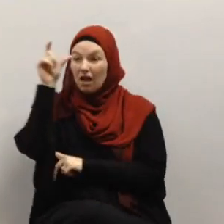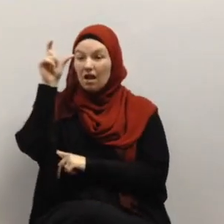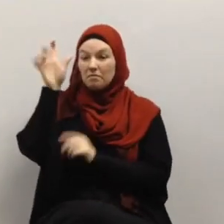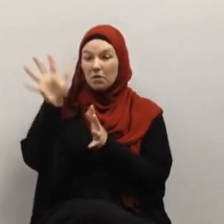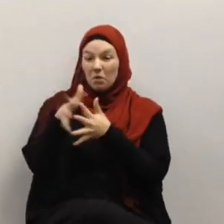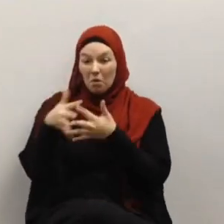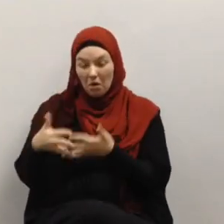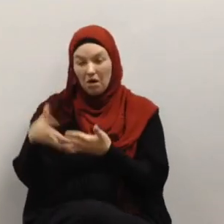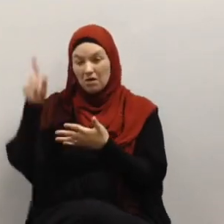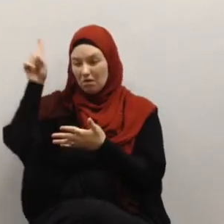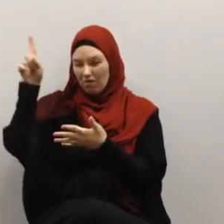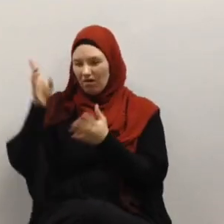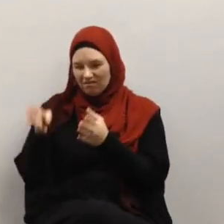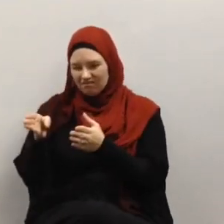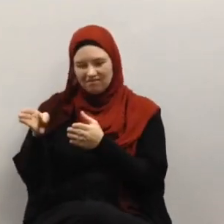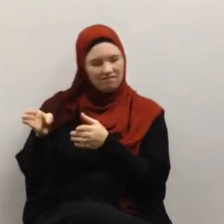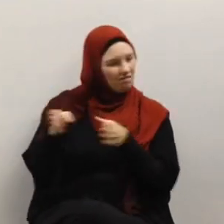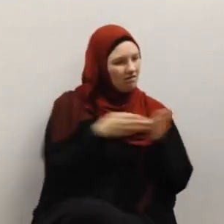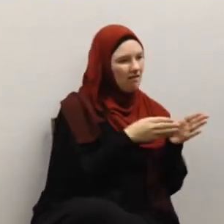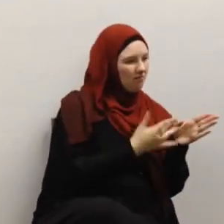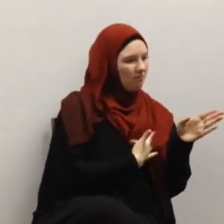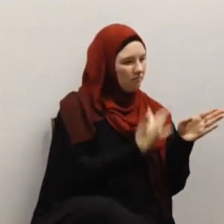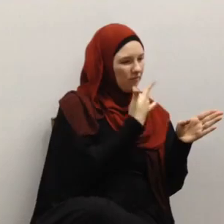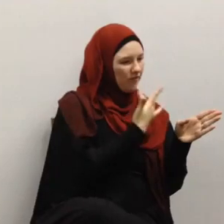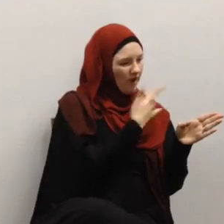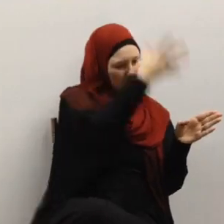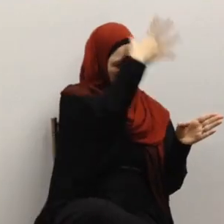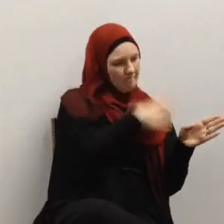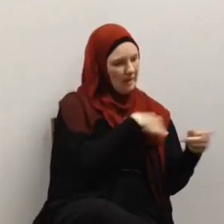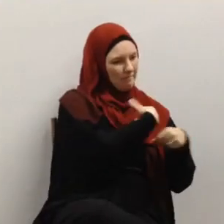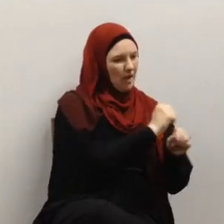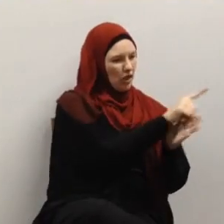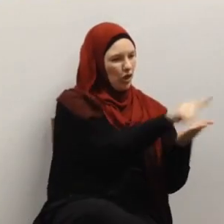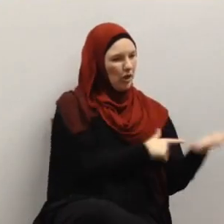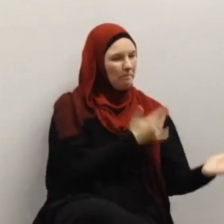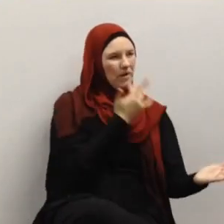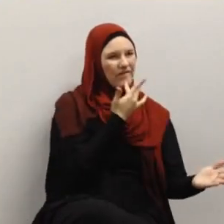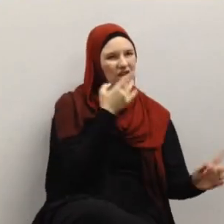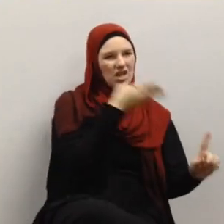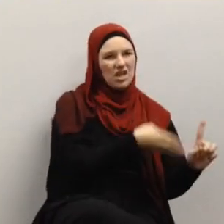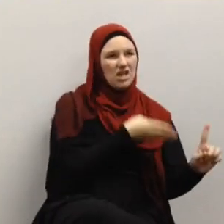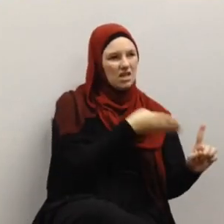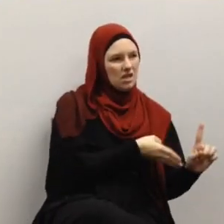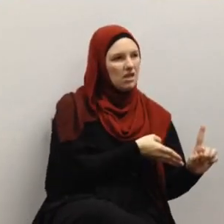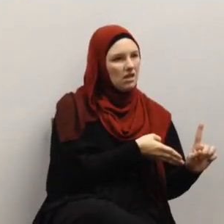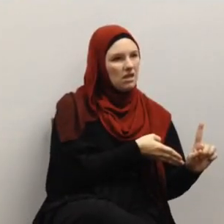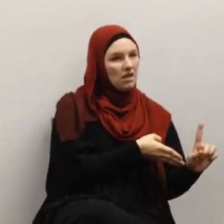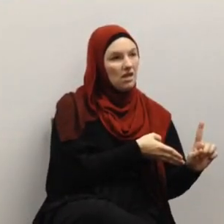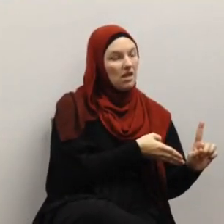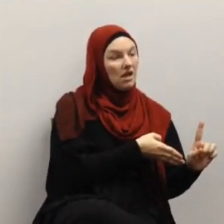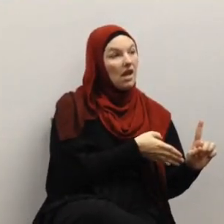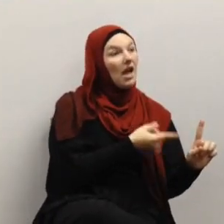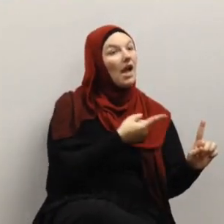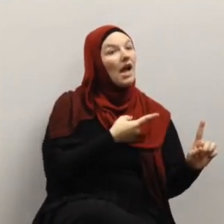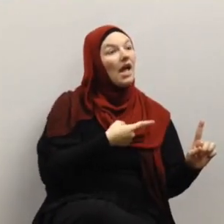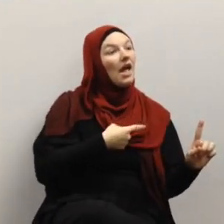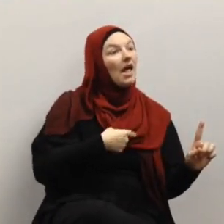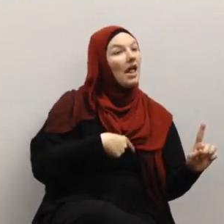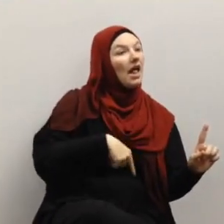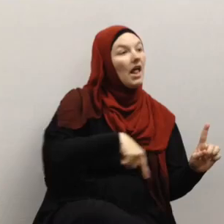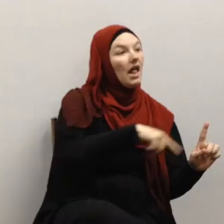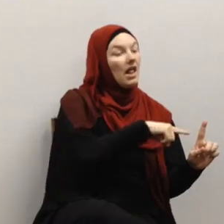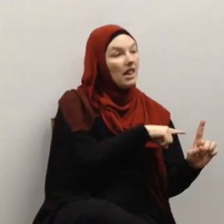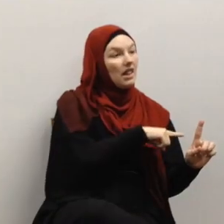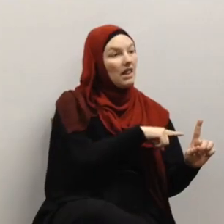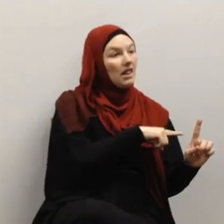وَقَدْ أُمِرُوا أَن يَكْفُرُوا بِهِ. And they were commanded to reject any rule other than the rule of